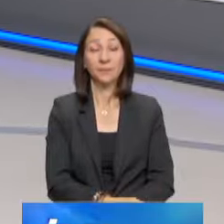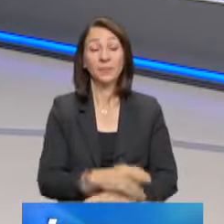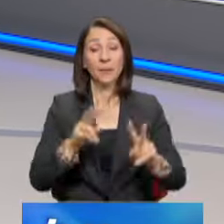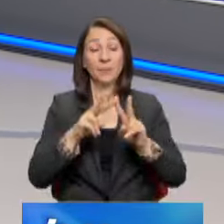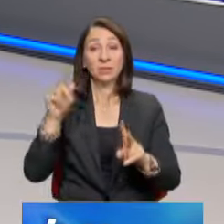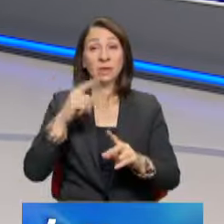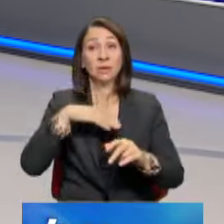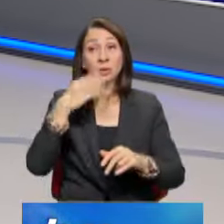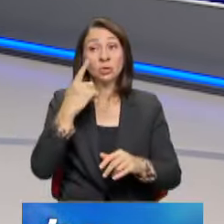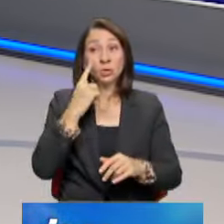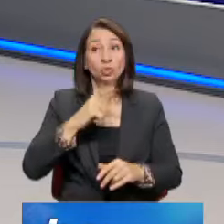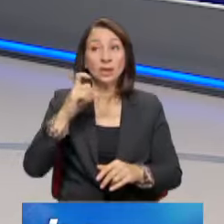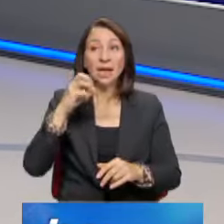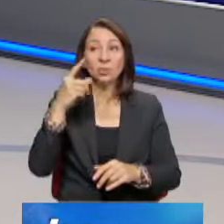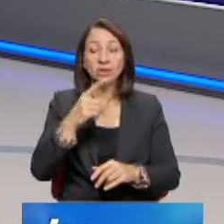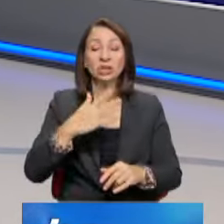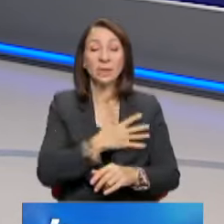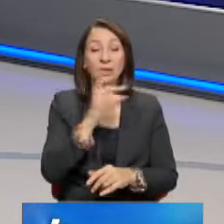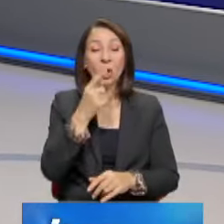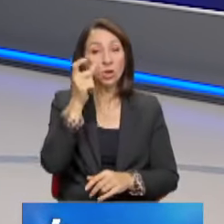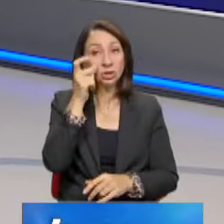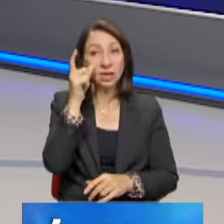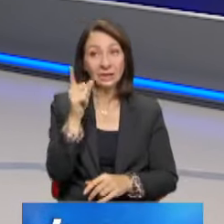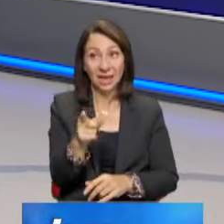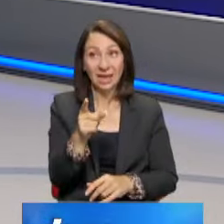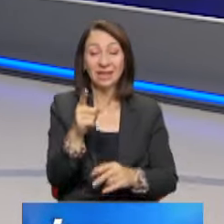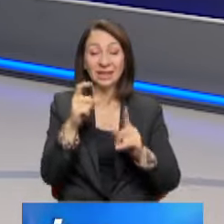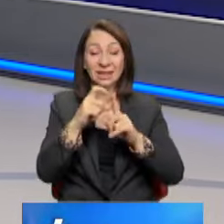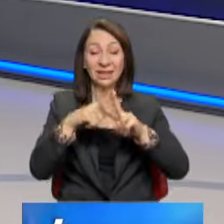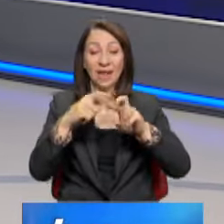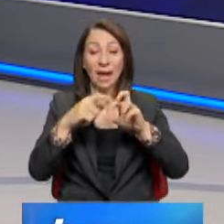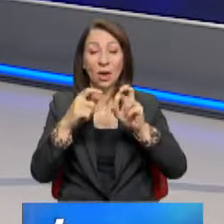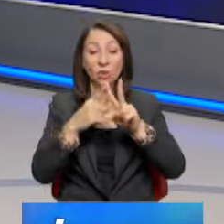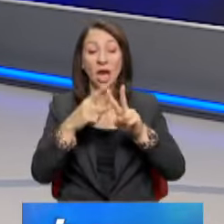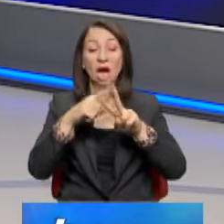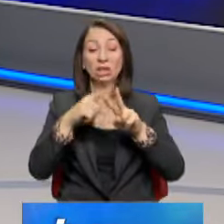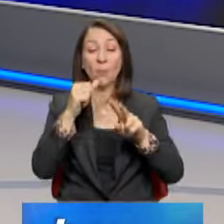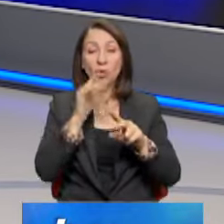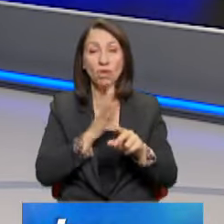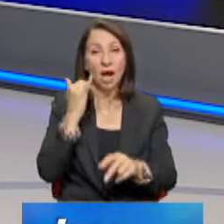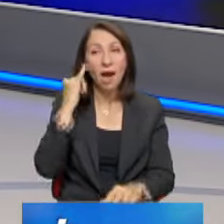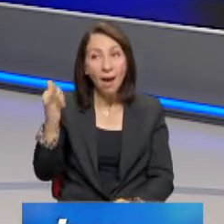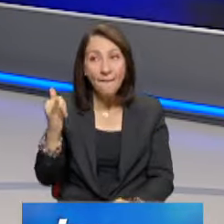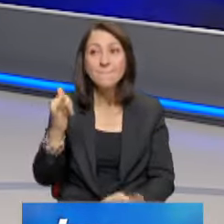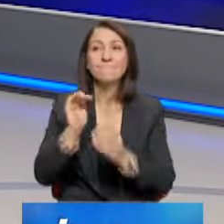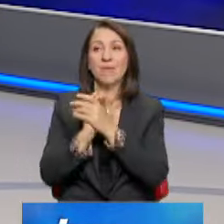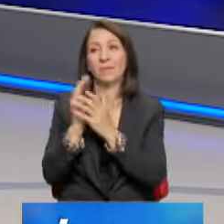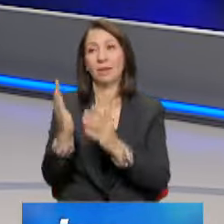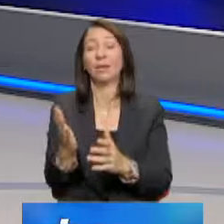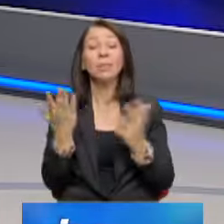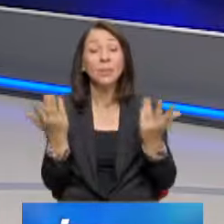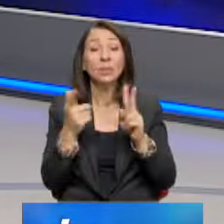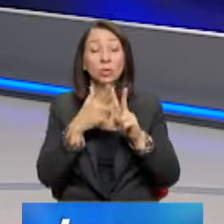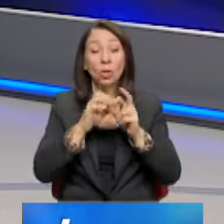Mehmet Şimşek'in ardından Cumhurbaşkanı Erdoğan ve CHP lideri Özgür Özel de Daron Acemoğlu'nu arayıp kendisini tebrik etti. Tabii